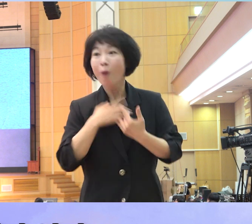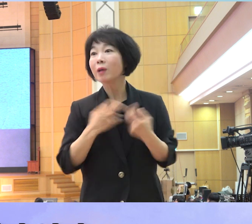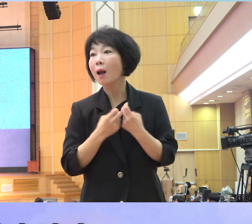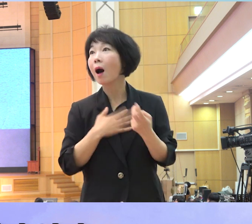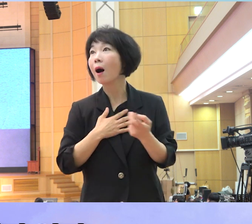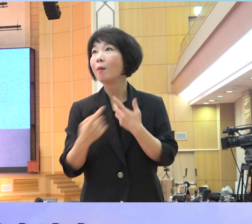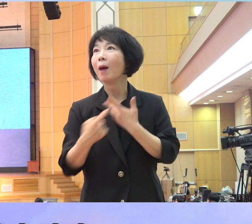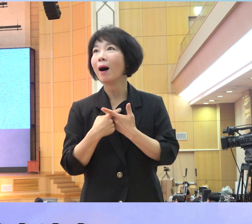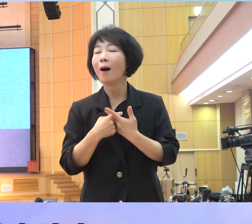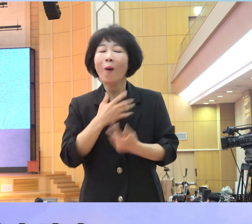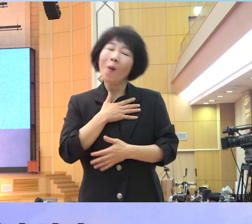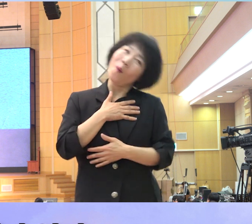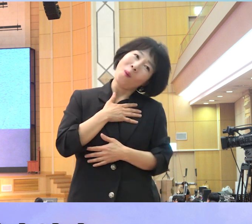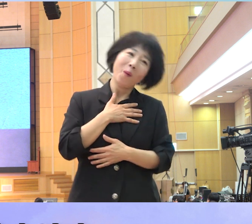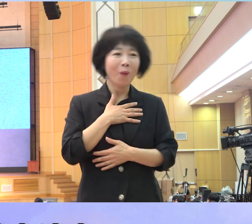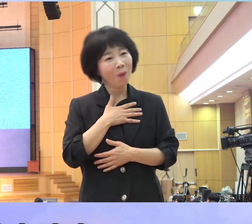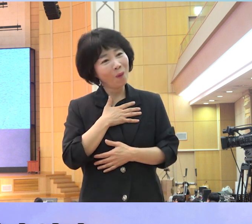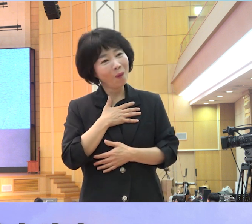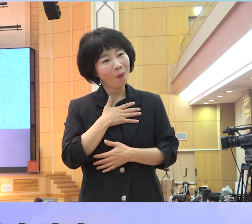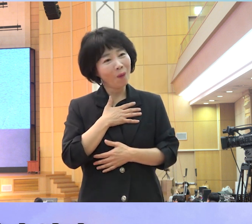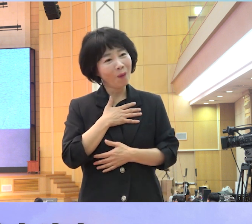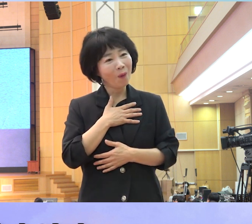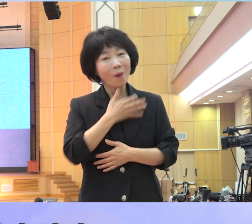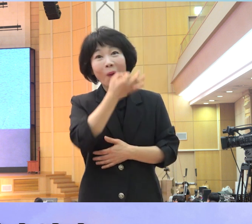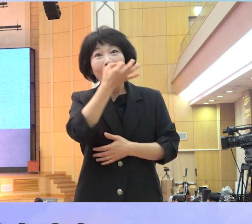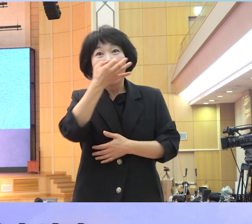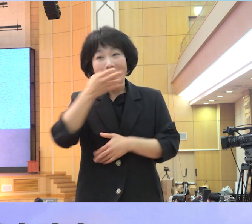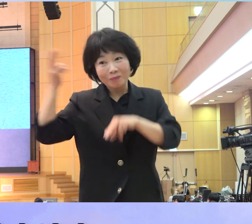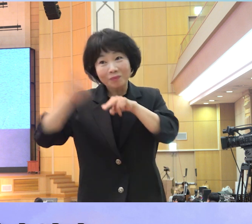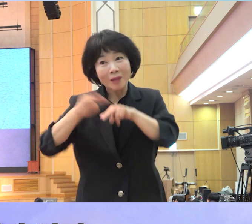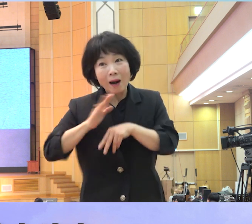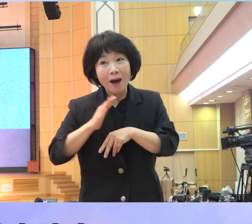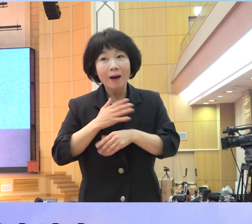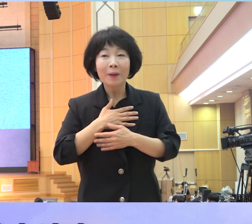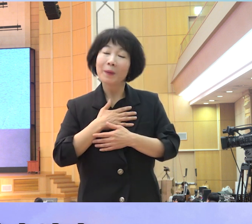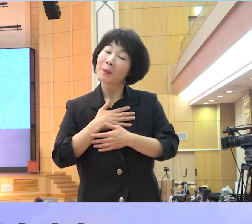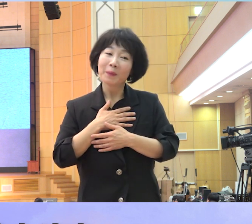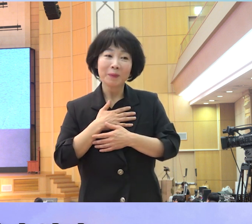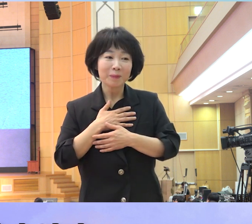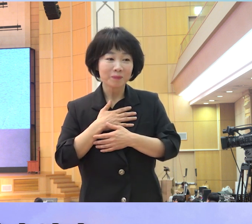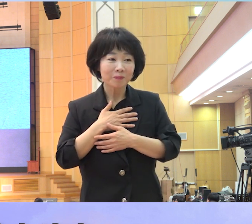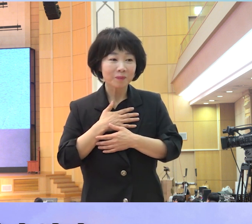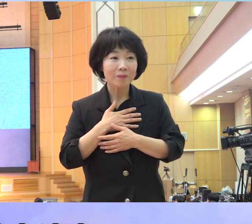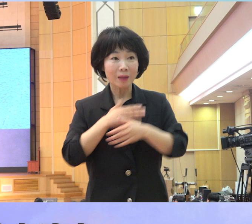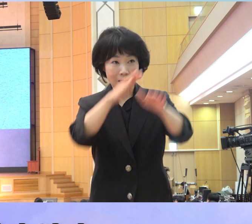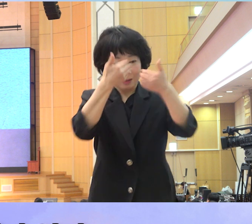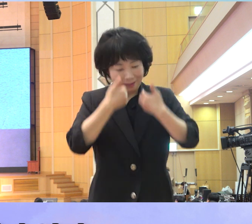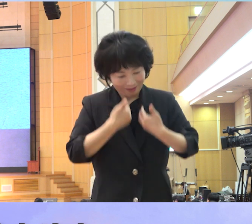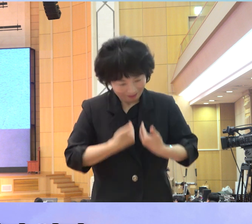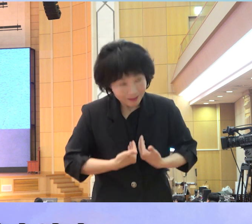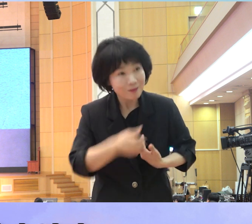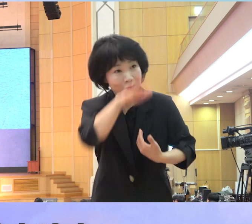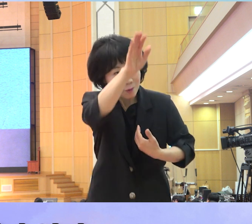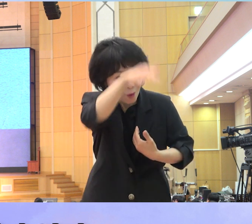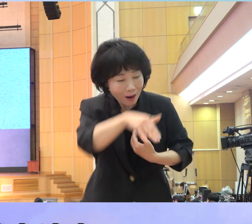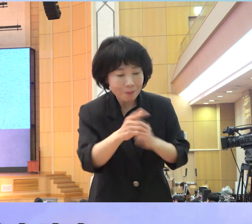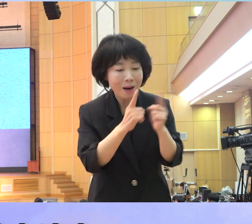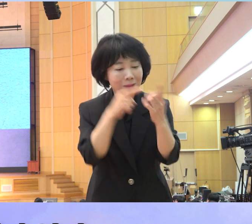그 당시요 목사님이 바로 저를 막 혼내지 않고 충분히 시간을 주신 거거든요.